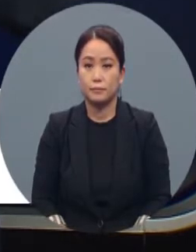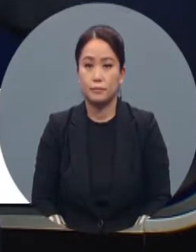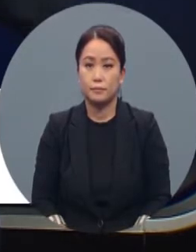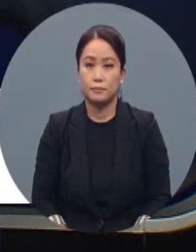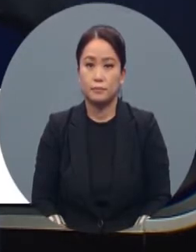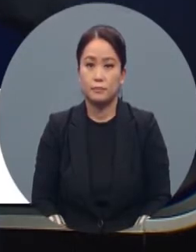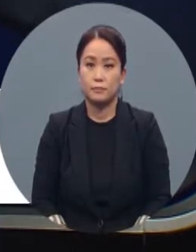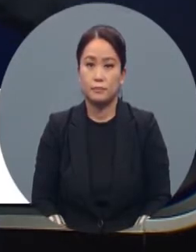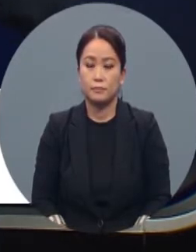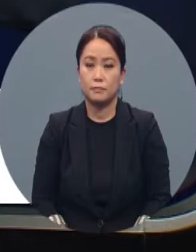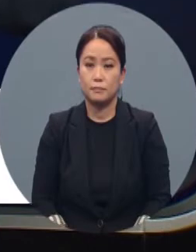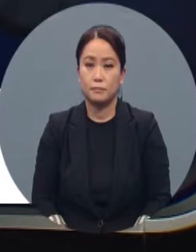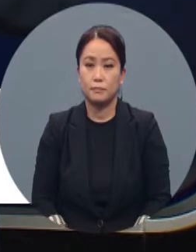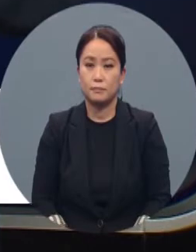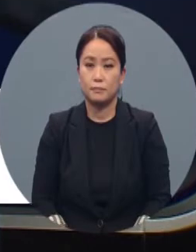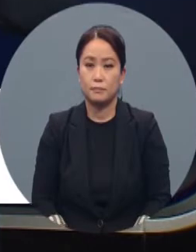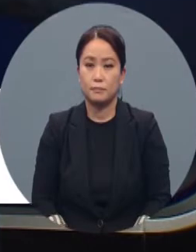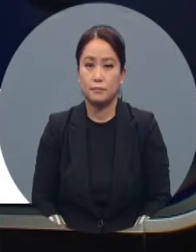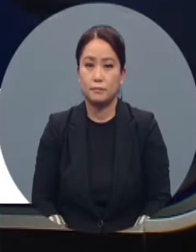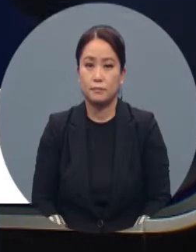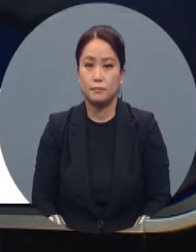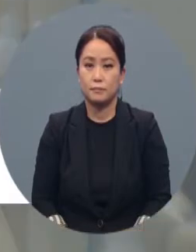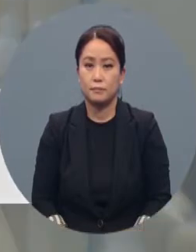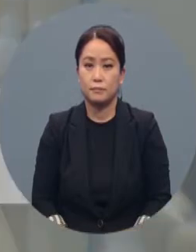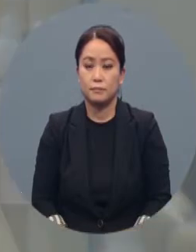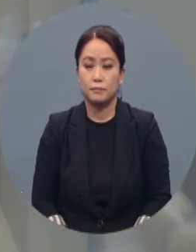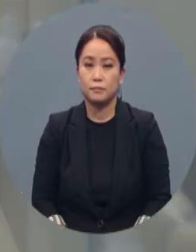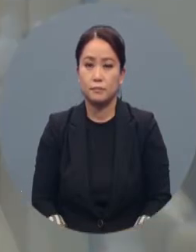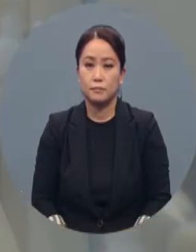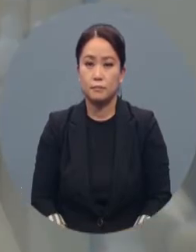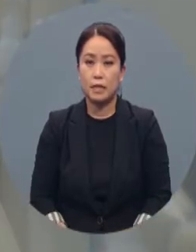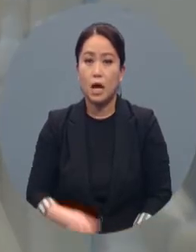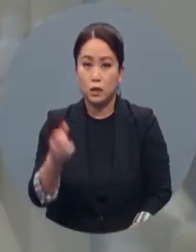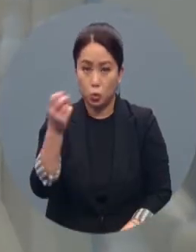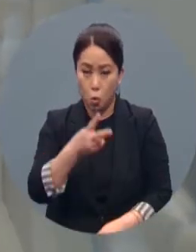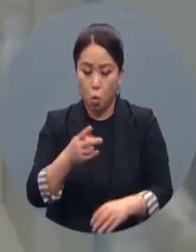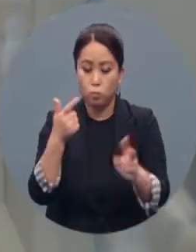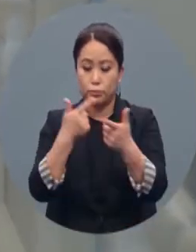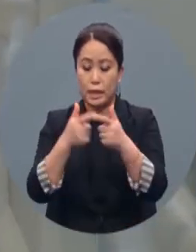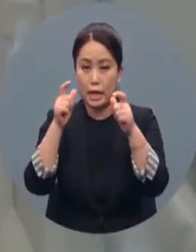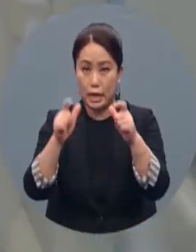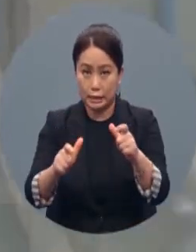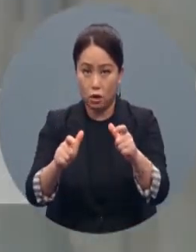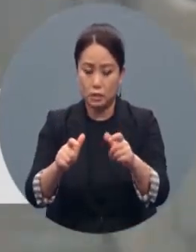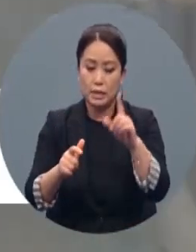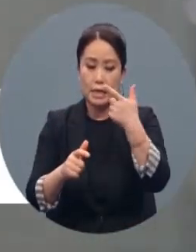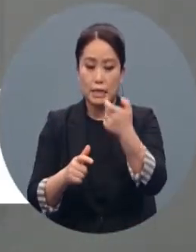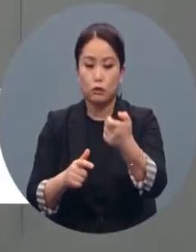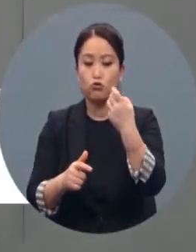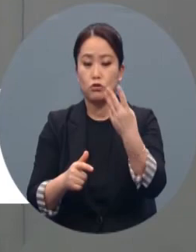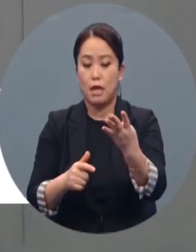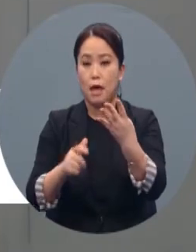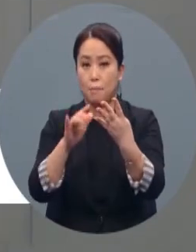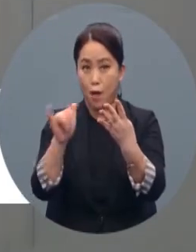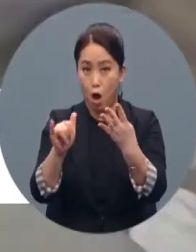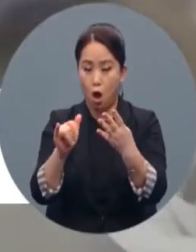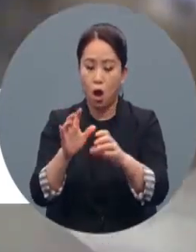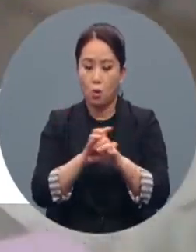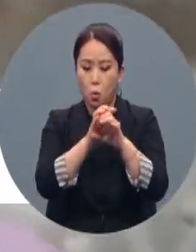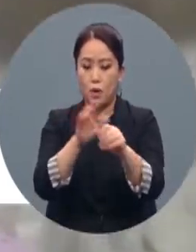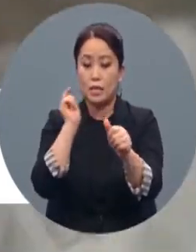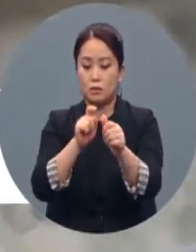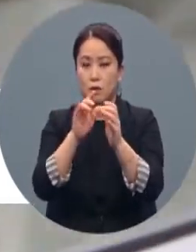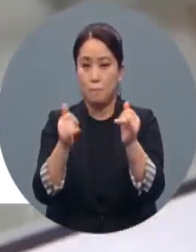위탁의료기관 해지 등의 그런 처분이 내려질 예정입니다. 한편 오늘 부산에서는 64명의 코로나19 신규